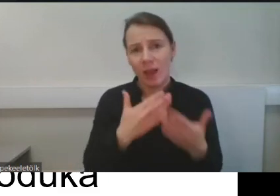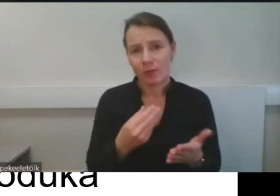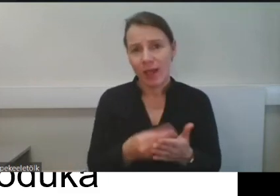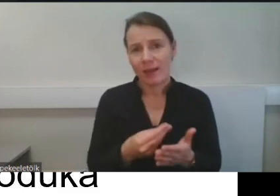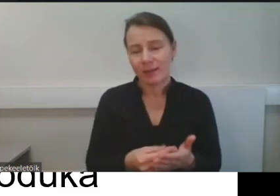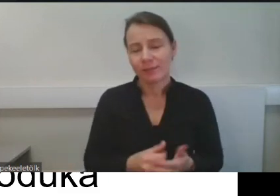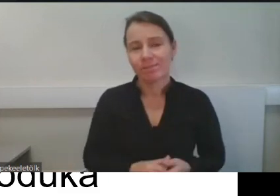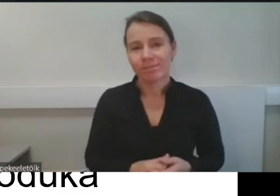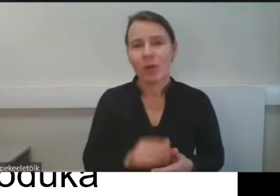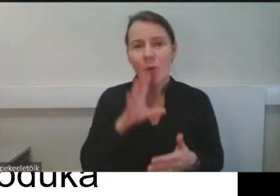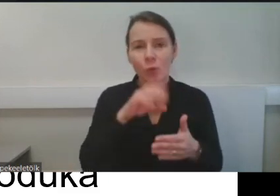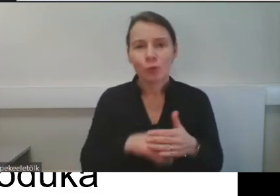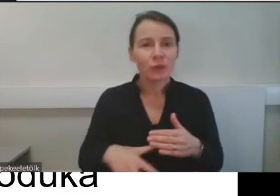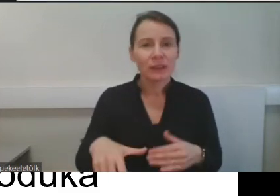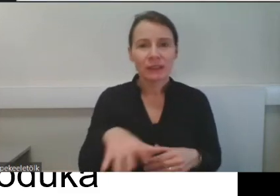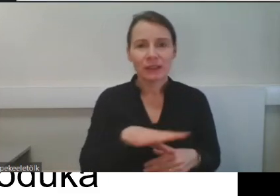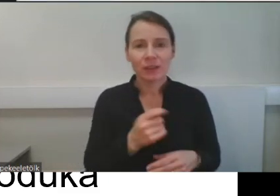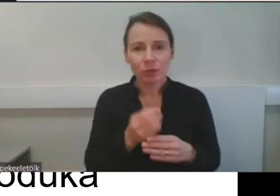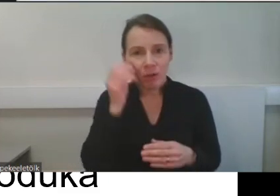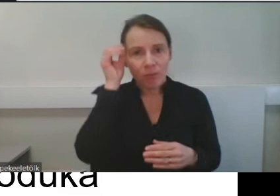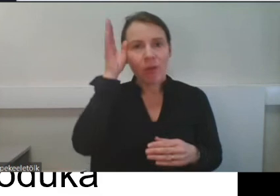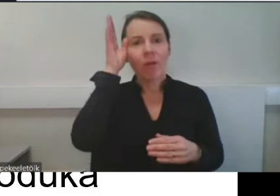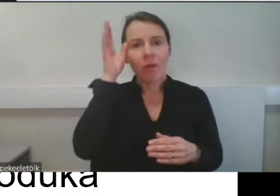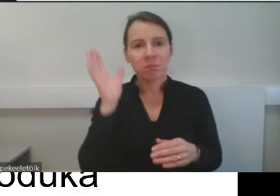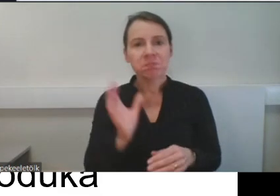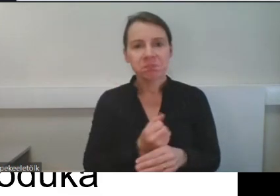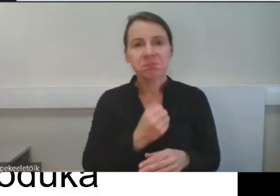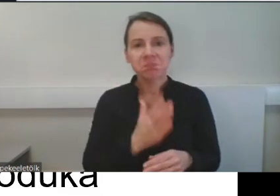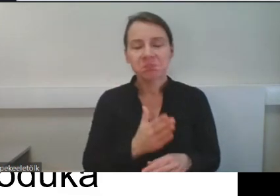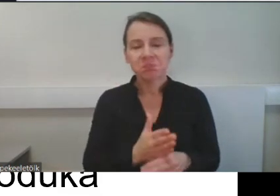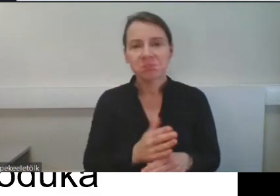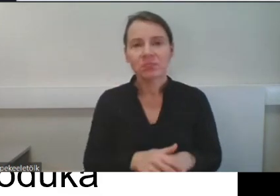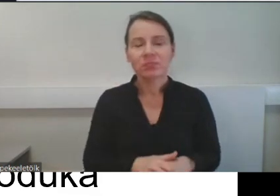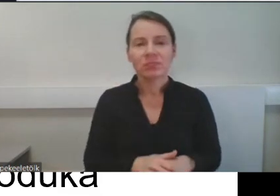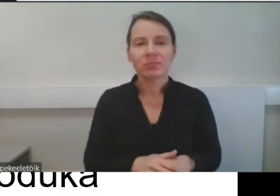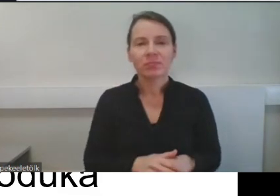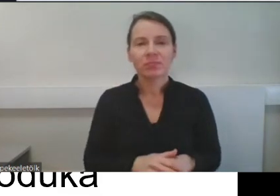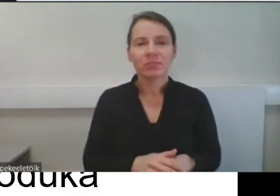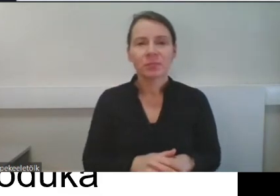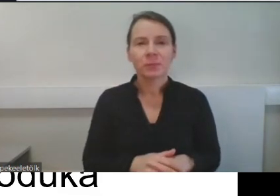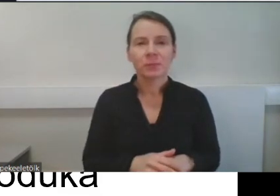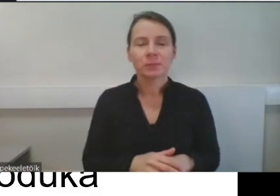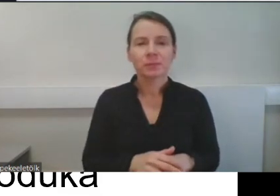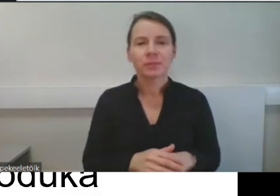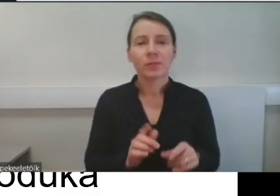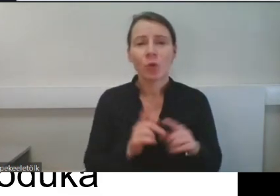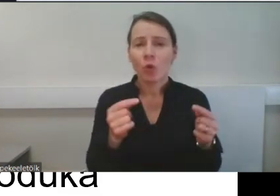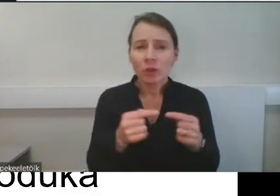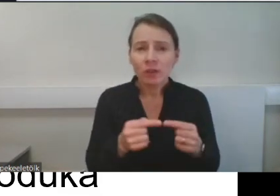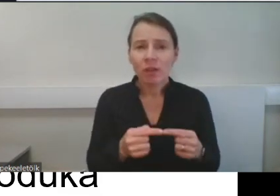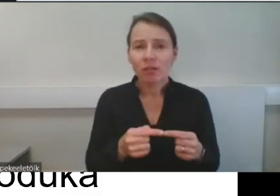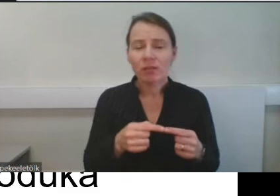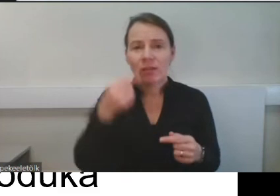rühma. Ja veel üks selline sotsiaalmajanduslik näitaja tegelikult leibkonna majanduslikku